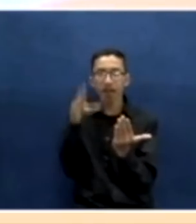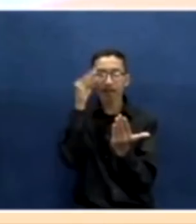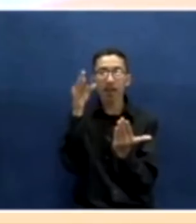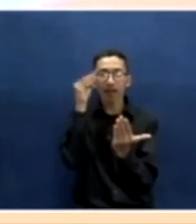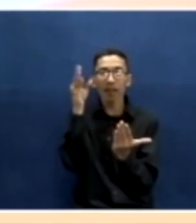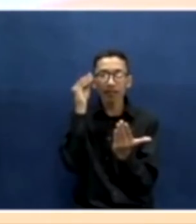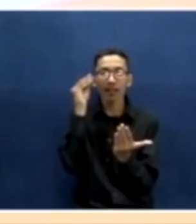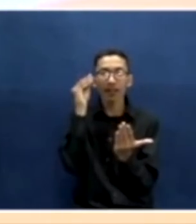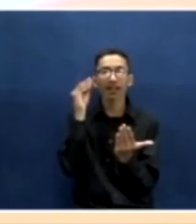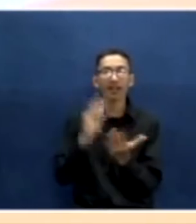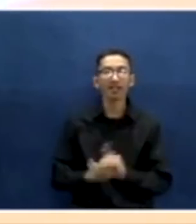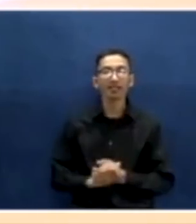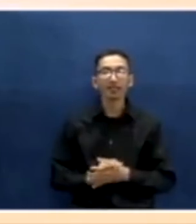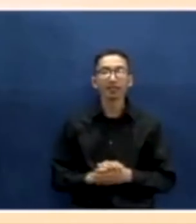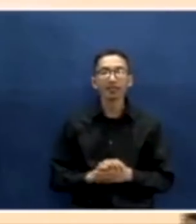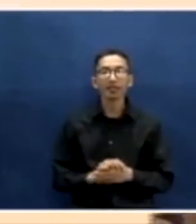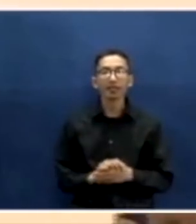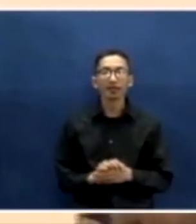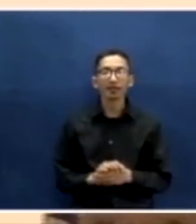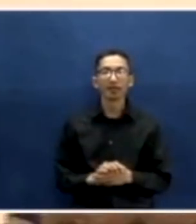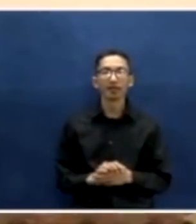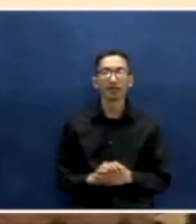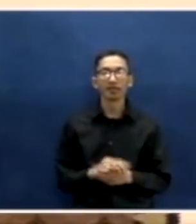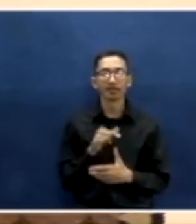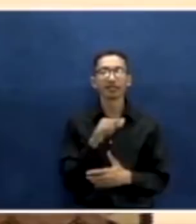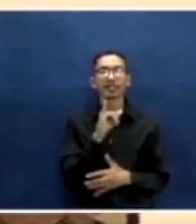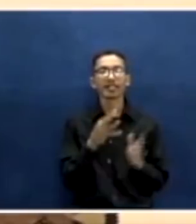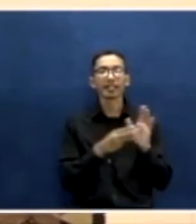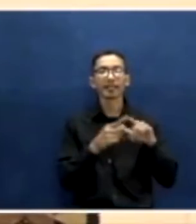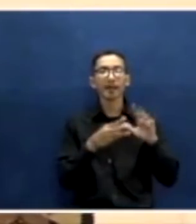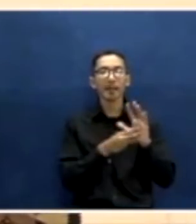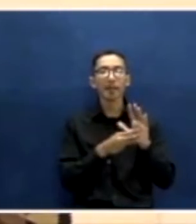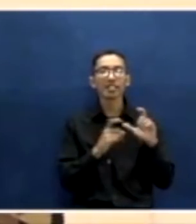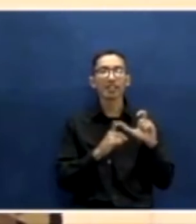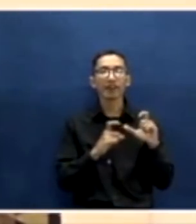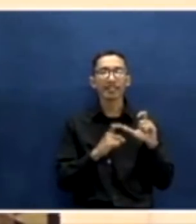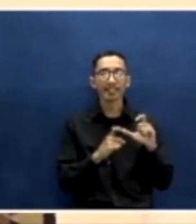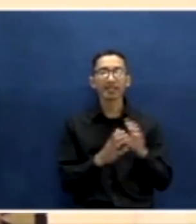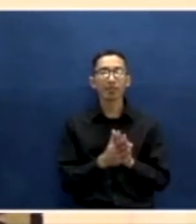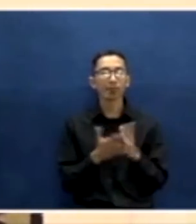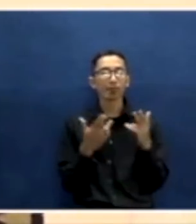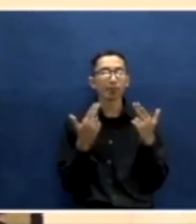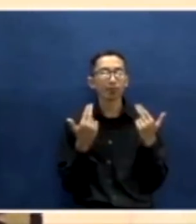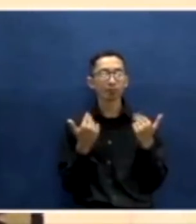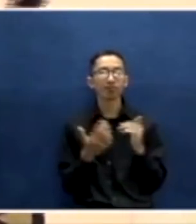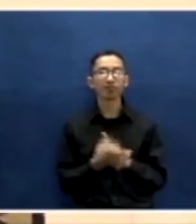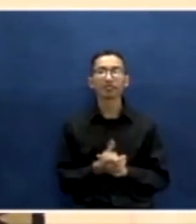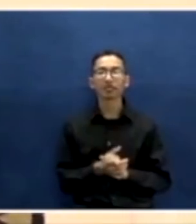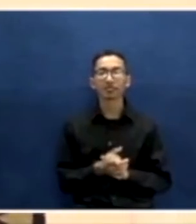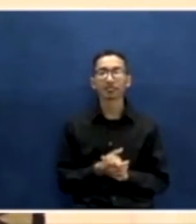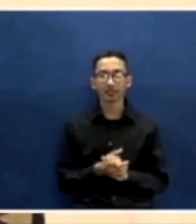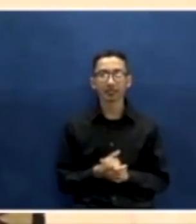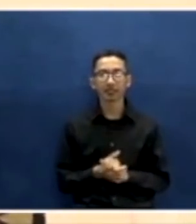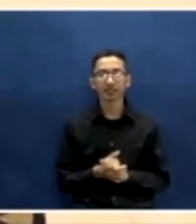itu kita terima kasih Tinggalkanlah Betapa merananya kita